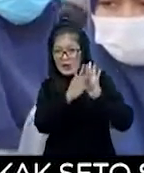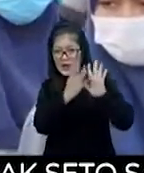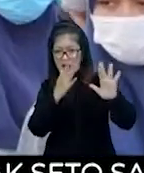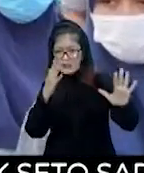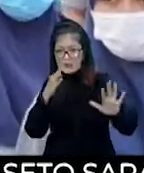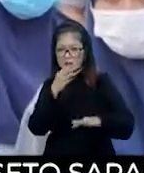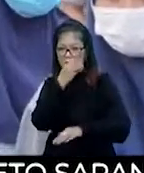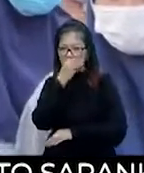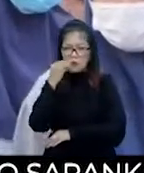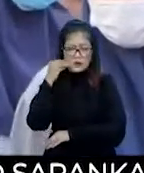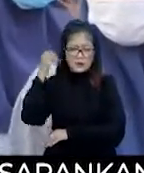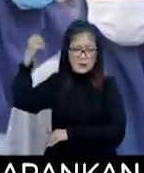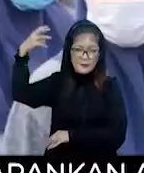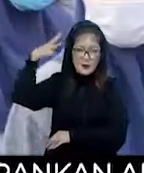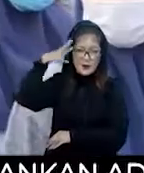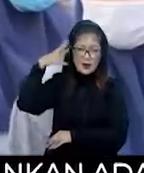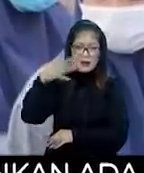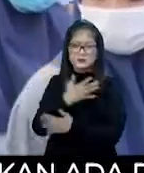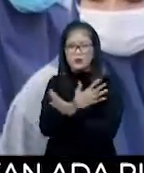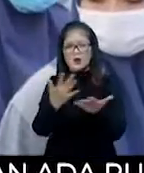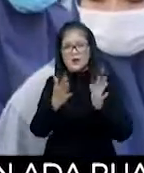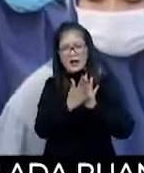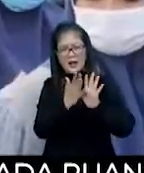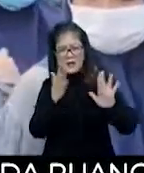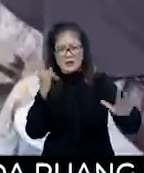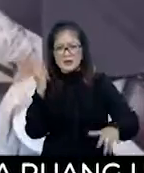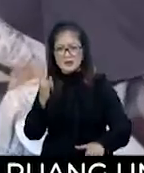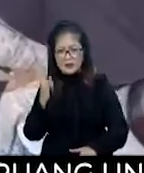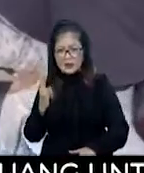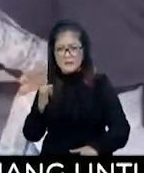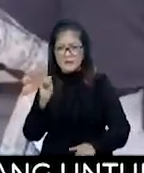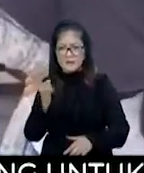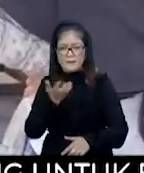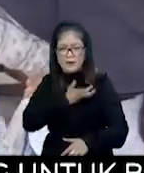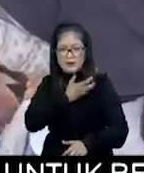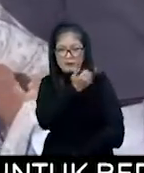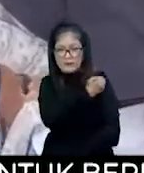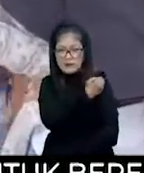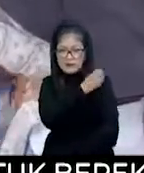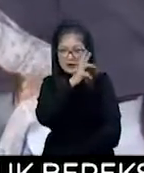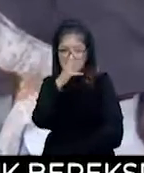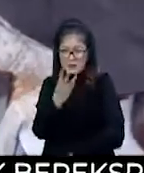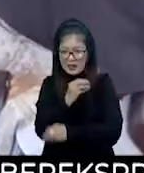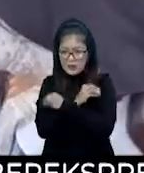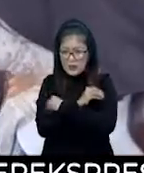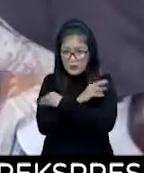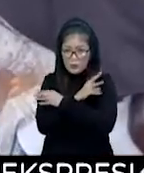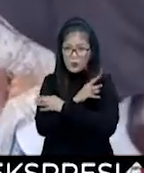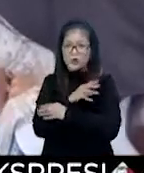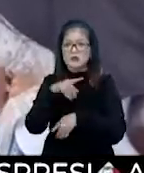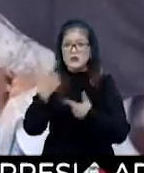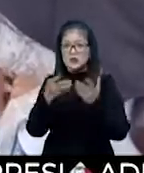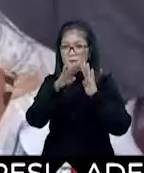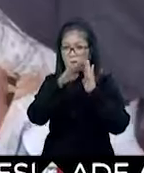terik, warga rela antri lama demi mendapatkan vaksin booster. Antrian mengular, namun warga tetap tertib dan tidak